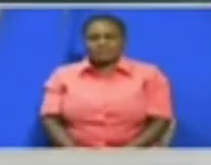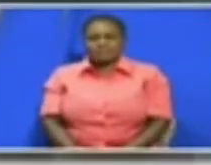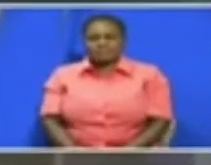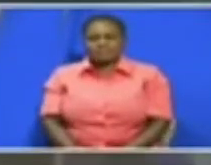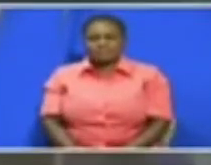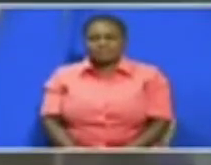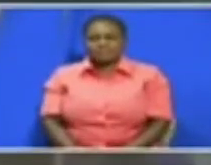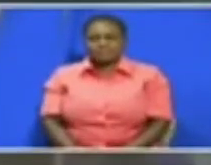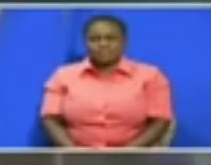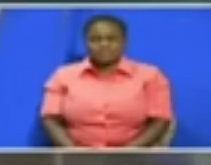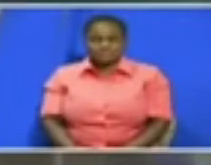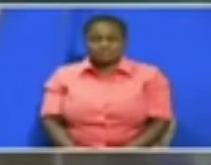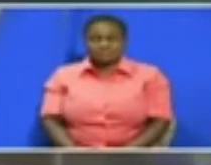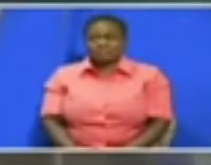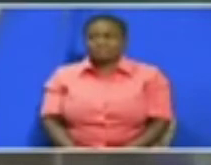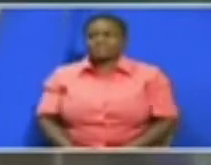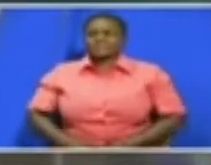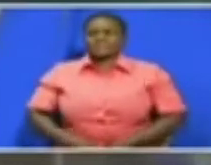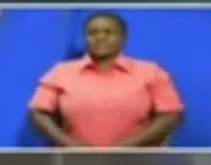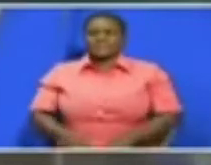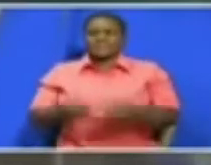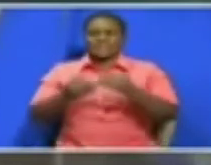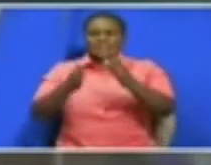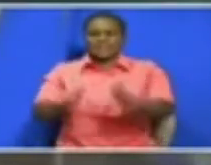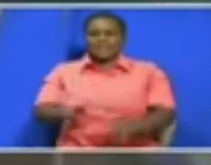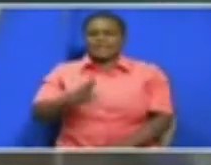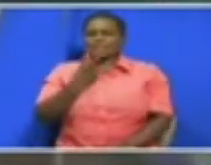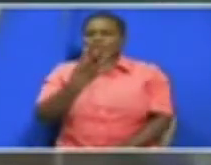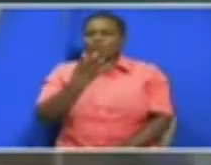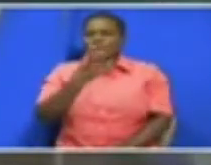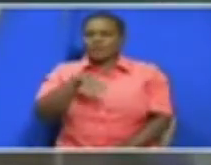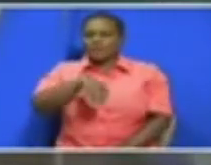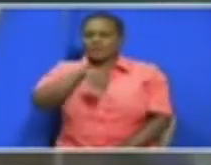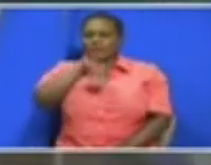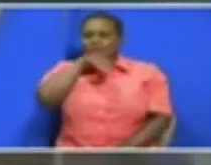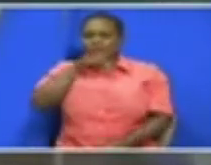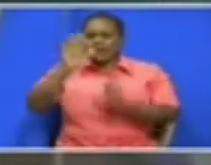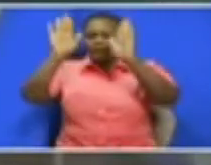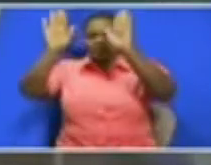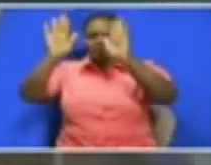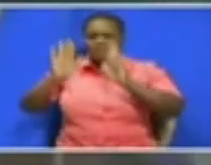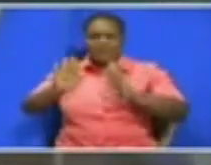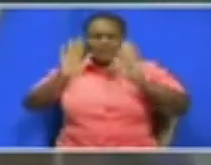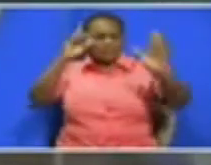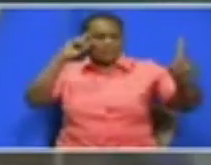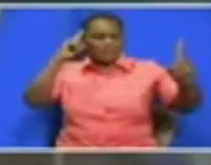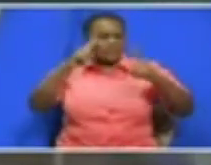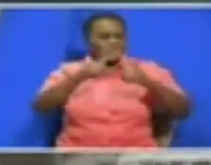Na kiongozi wa ODM Raila Odinga amepeleka kampeni zake za azimio la umoja katika